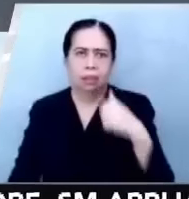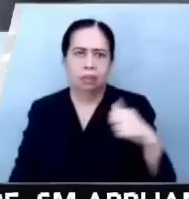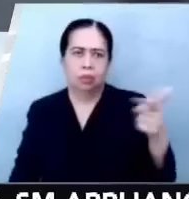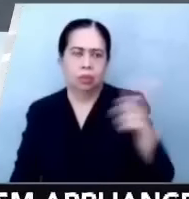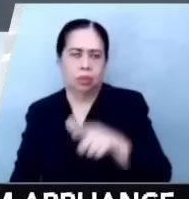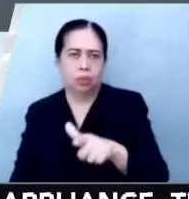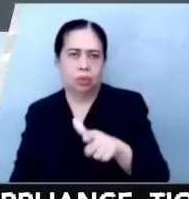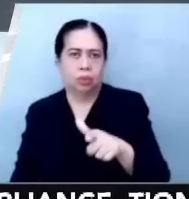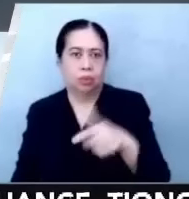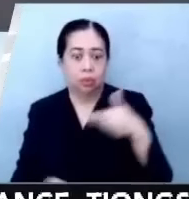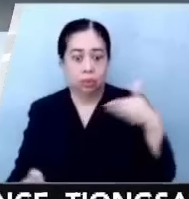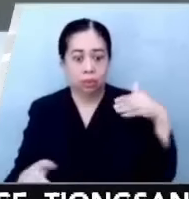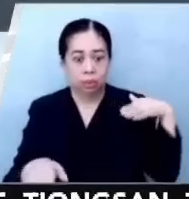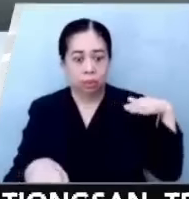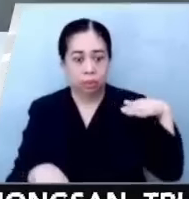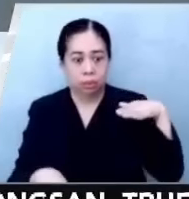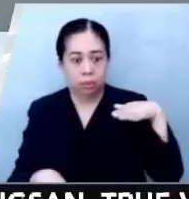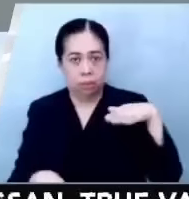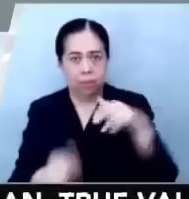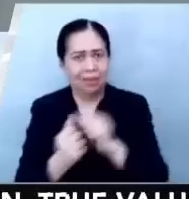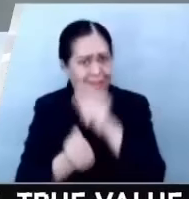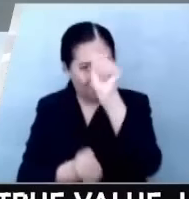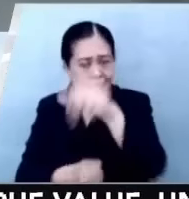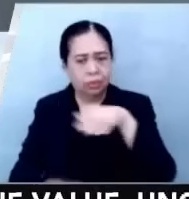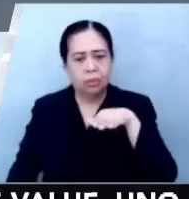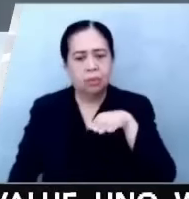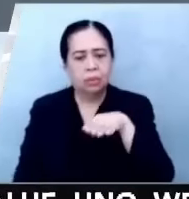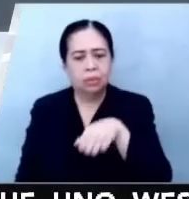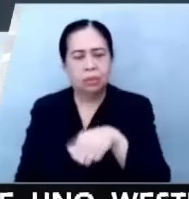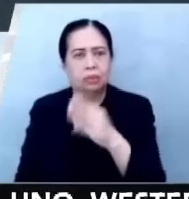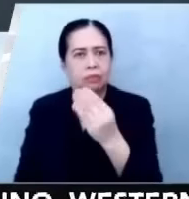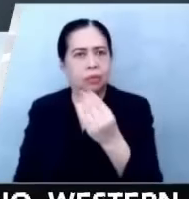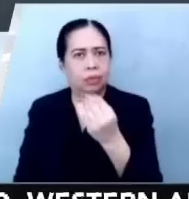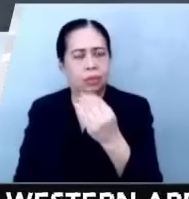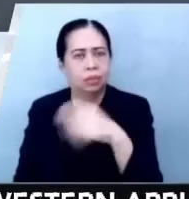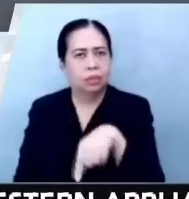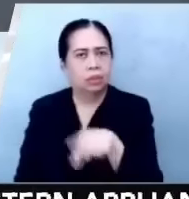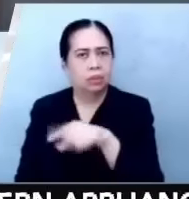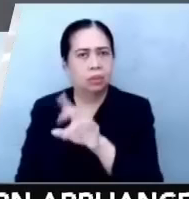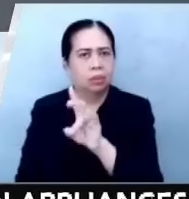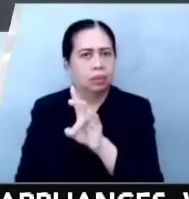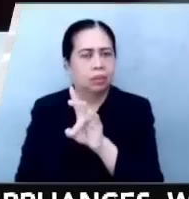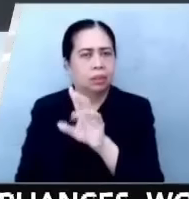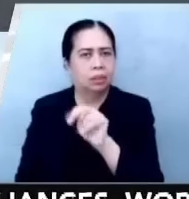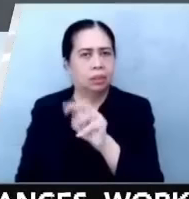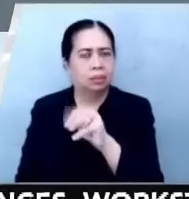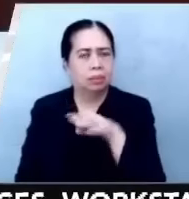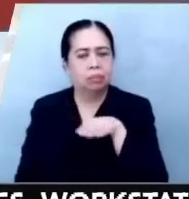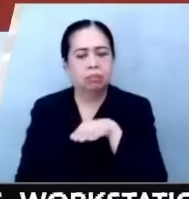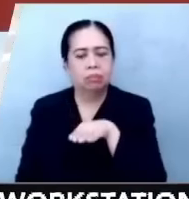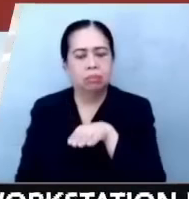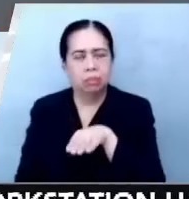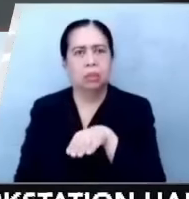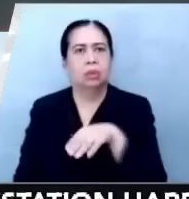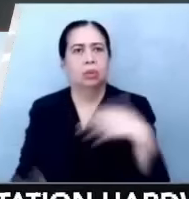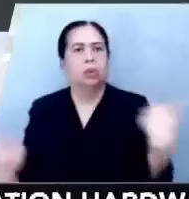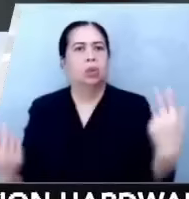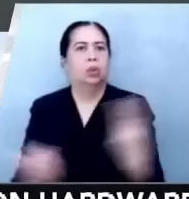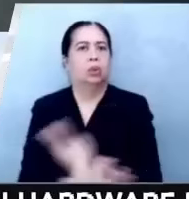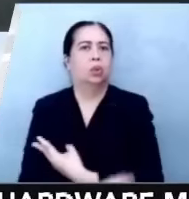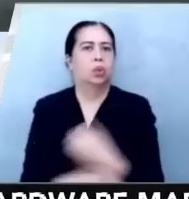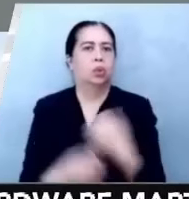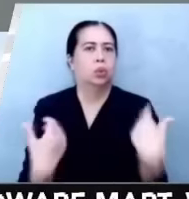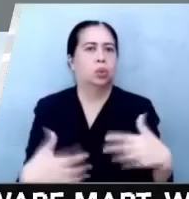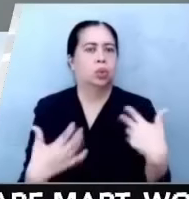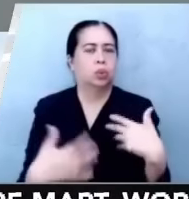sila from a distance of 14 to 7 nautical miles. Opo. Ganitong katindi na rin yung ginawang